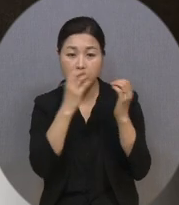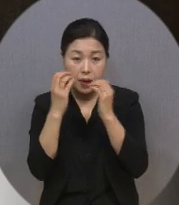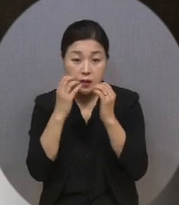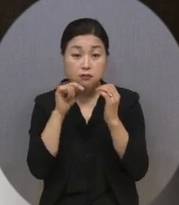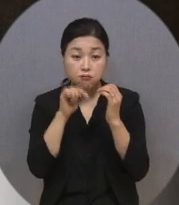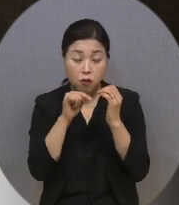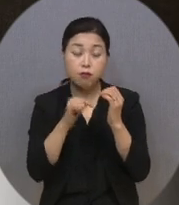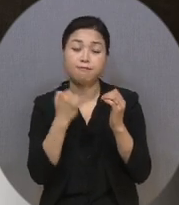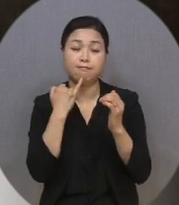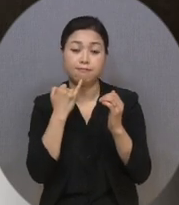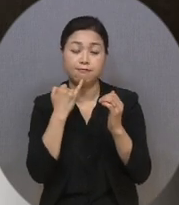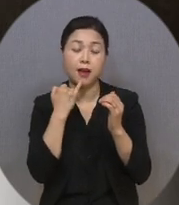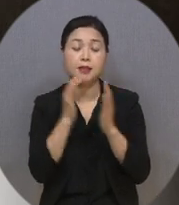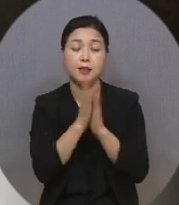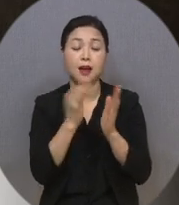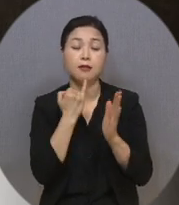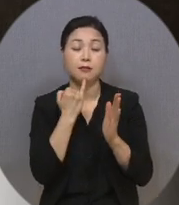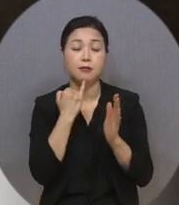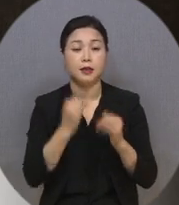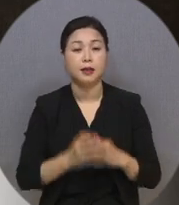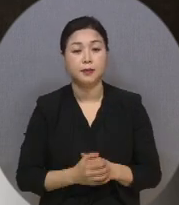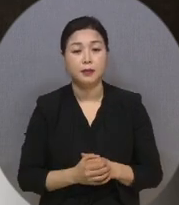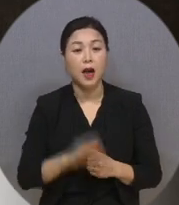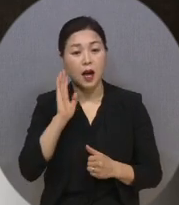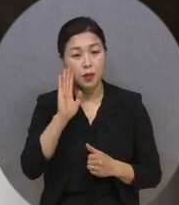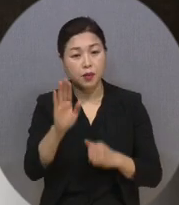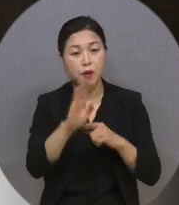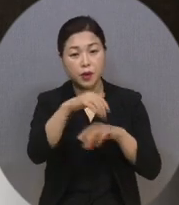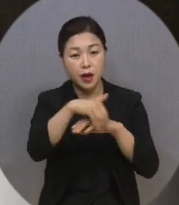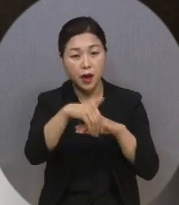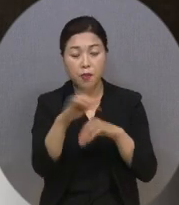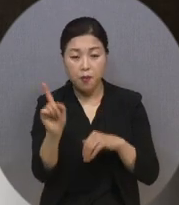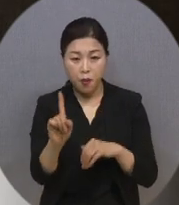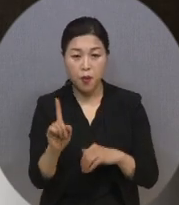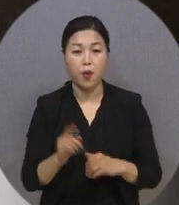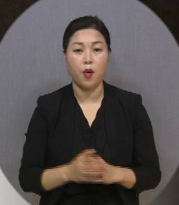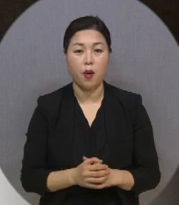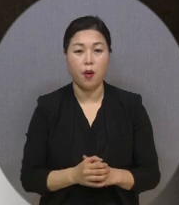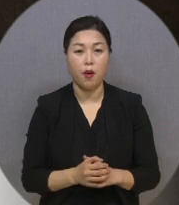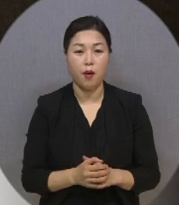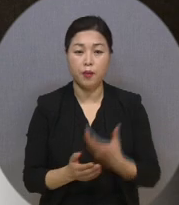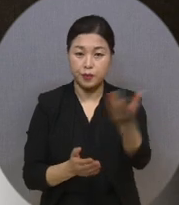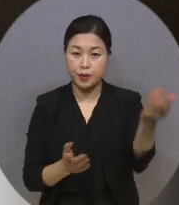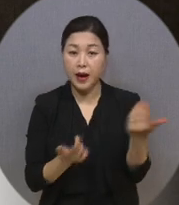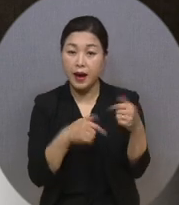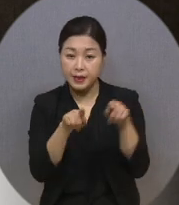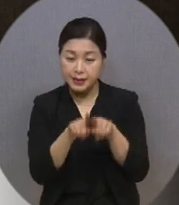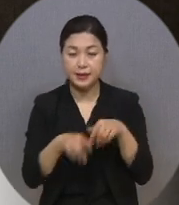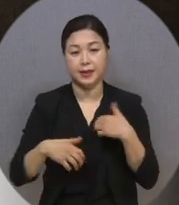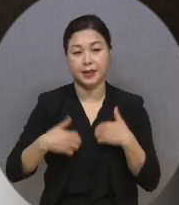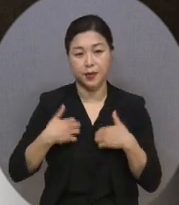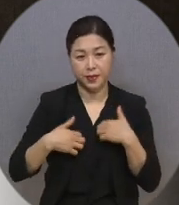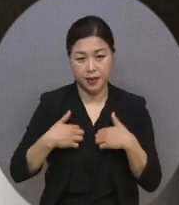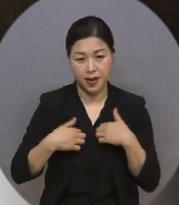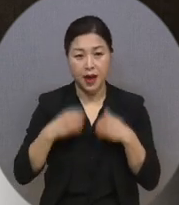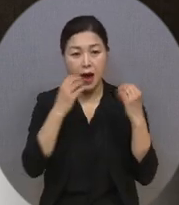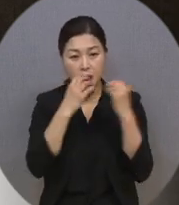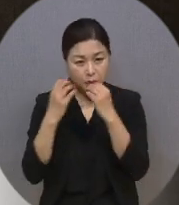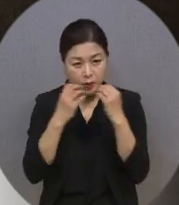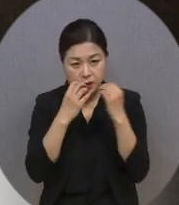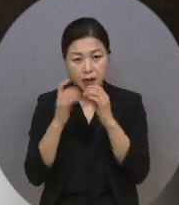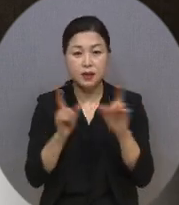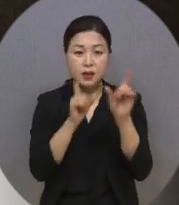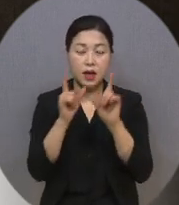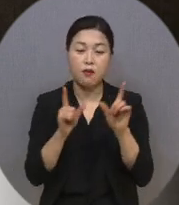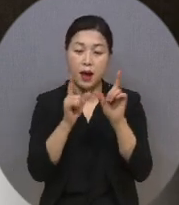시작할 수 있습니다. 그리고 앞으로의 계획은 여러분들과 더 함께 즐겁게 하모니카 생활을 할 수